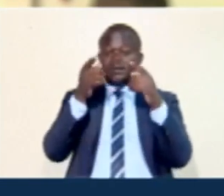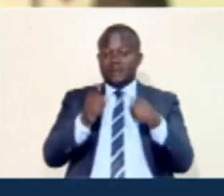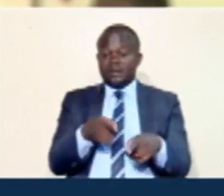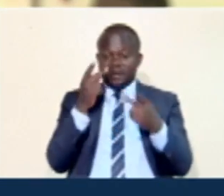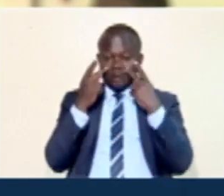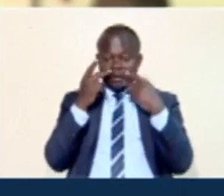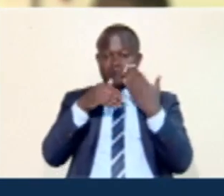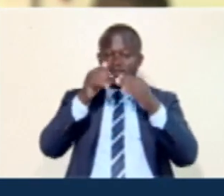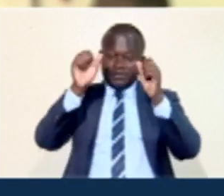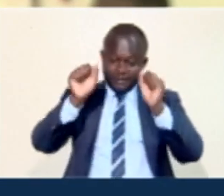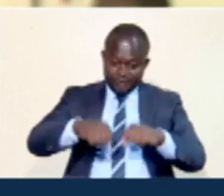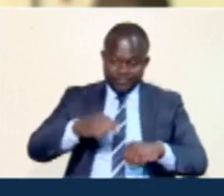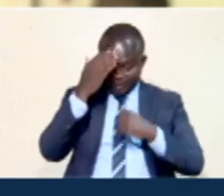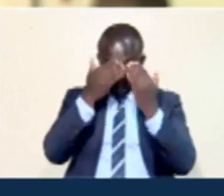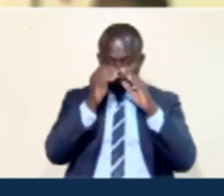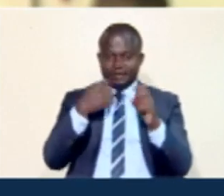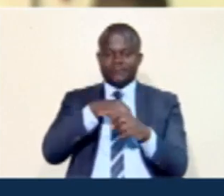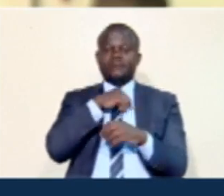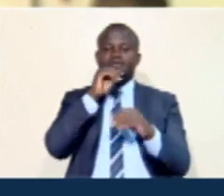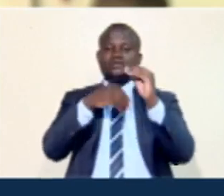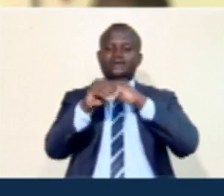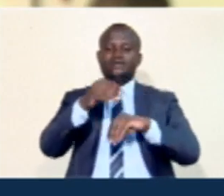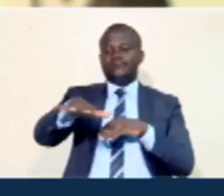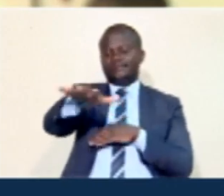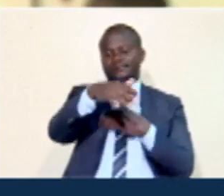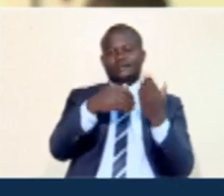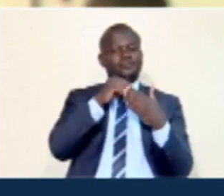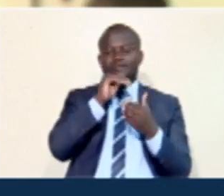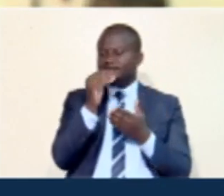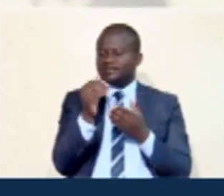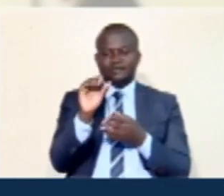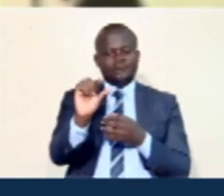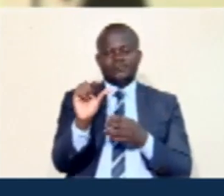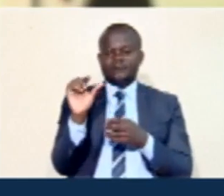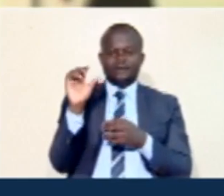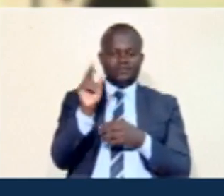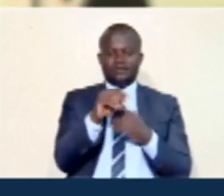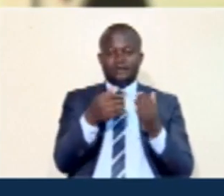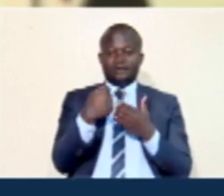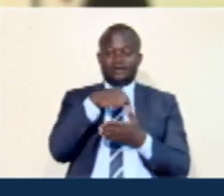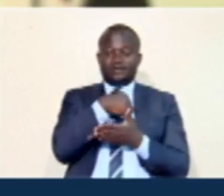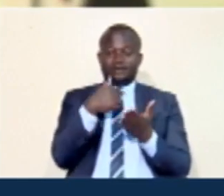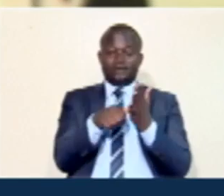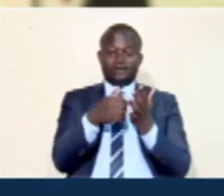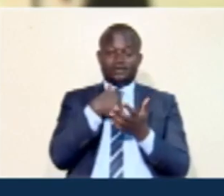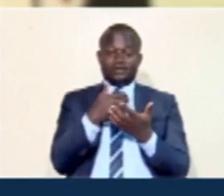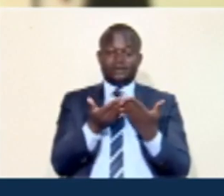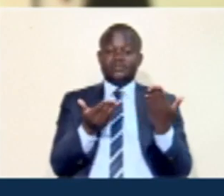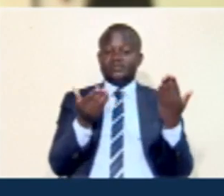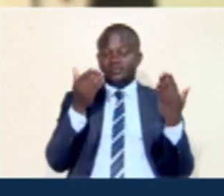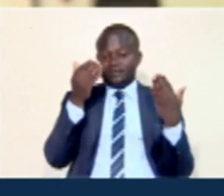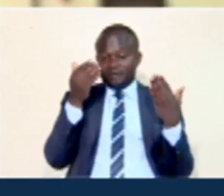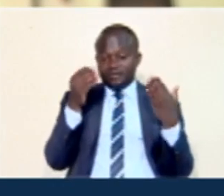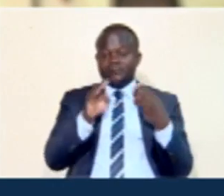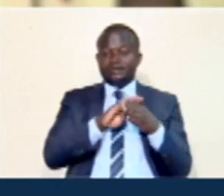warabibonye ko bishoboka, kuko ntabwo ibicuruzwa ku isoko byigeze biba bikeye. Ikibazo twagiraga cy'amadeni